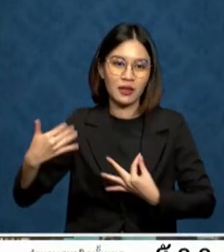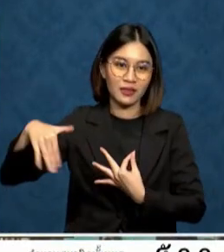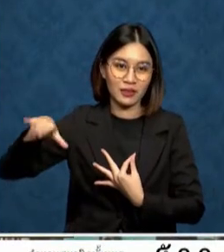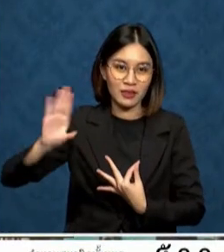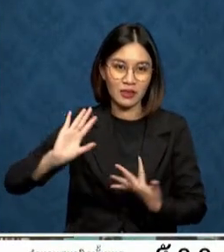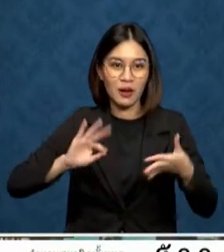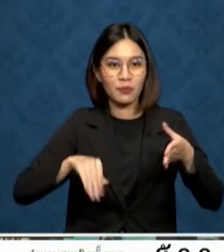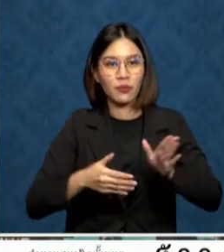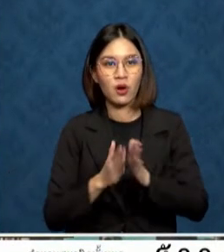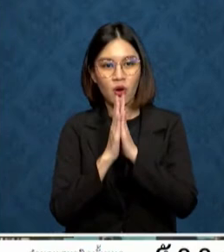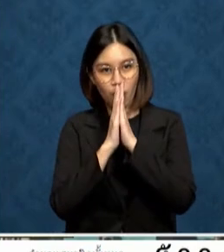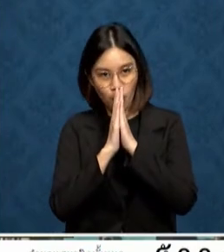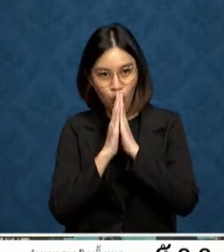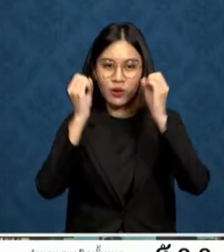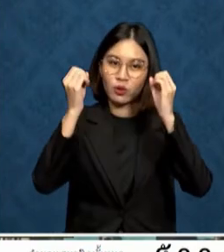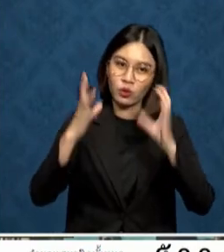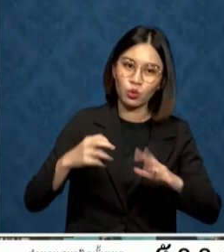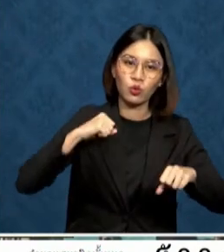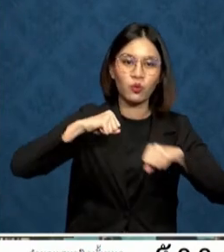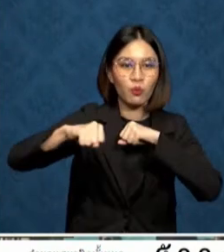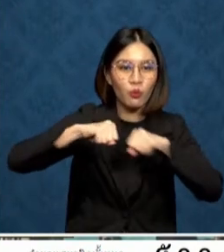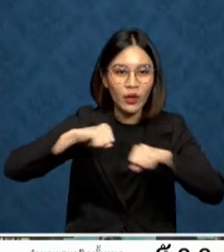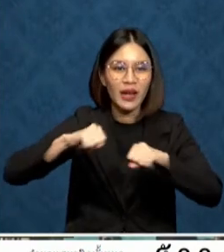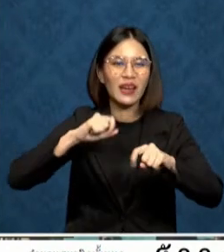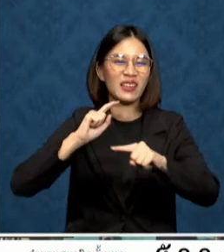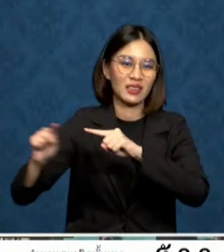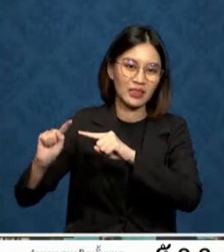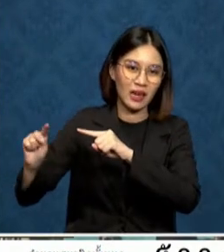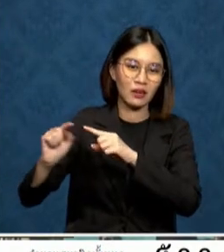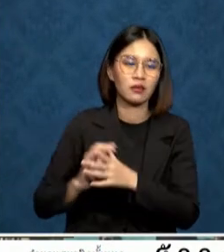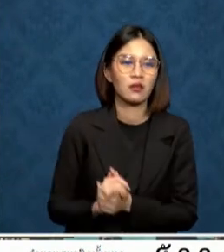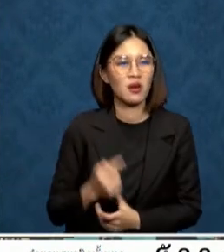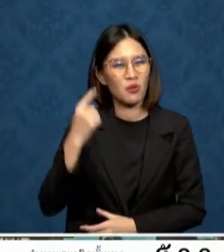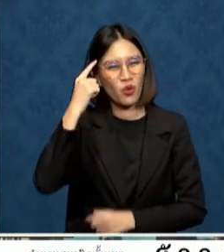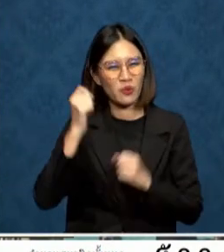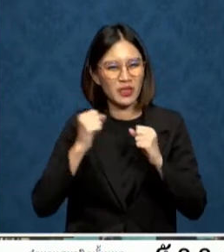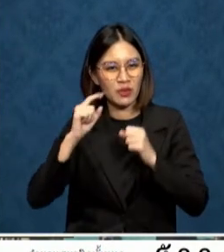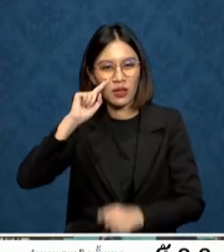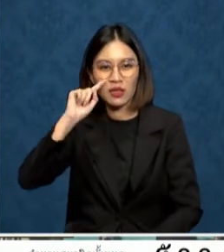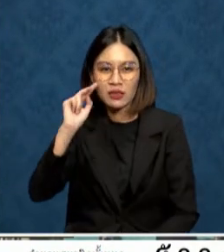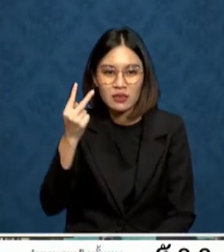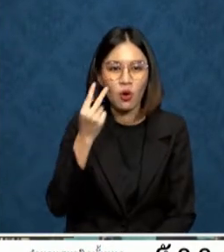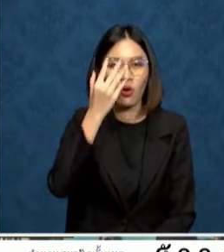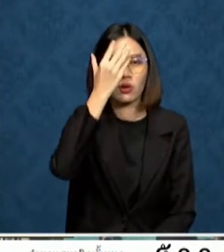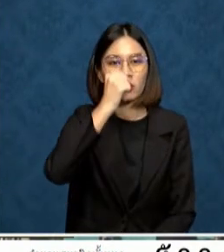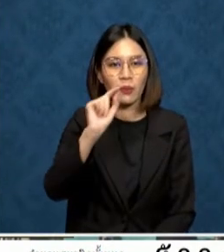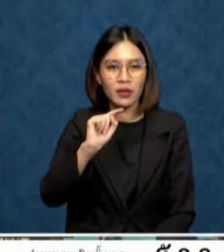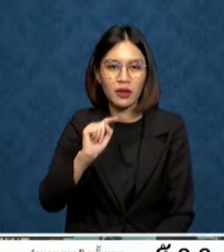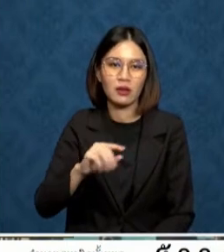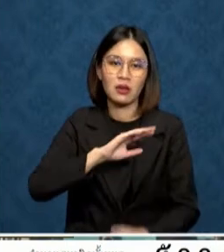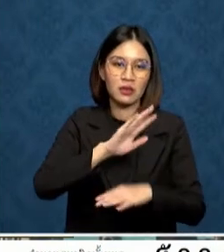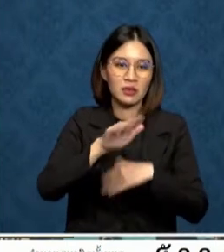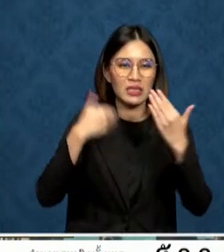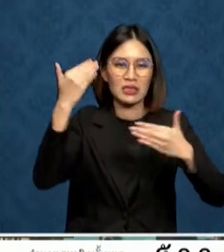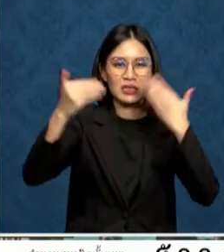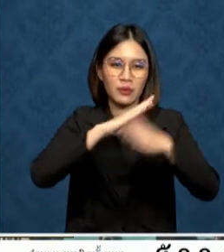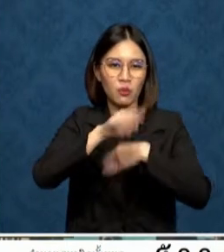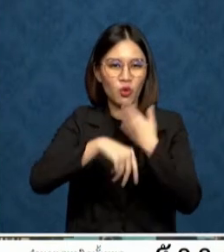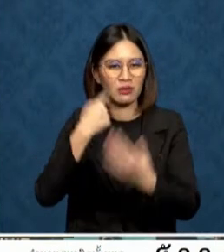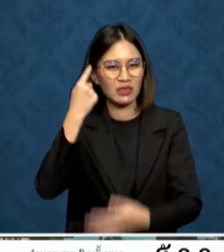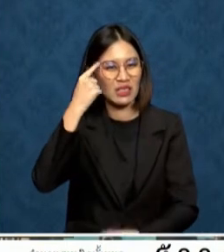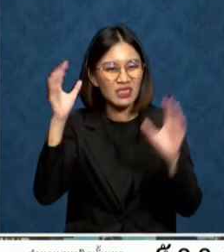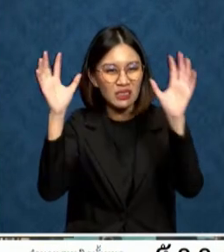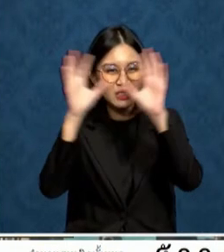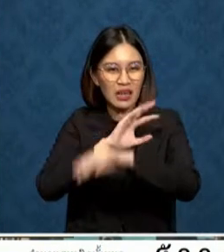ไหว้ครูมวยไทยมากที่สุดในโลกงานแบบเครับผมกลัวว่ามันจะกลับมาอีกครั้งทำไมเพราะว่างานเหล่าเนี้ยมันถูกมองว่ามัน